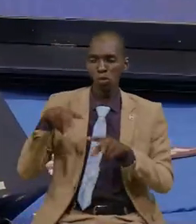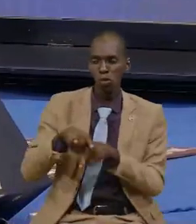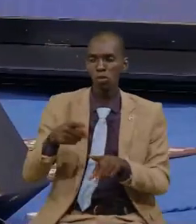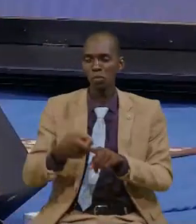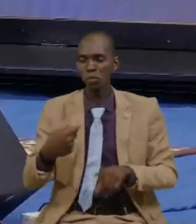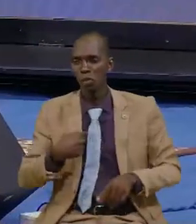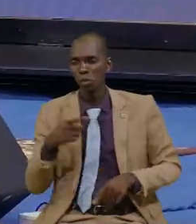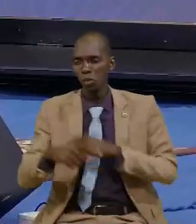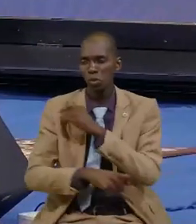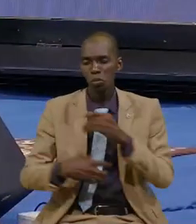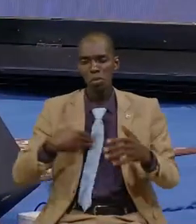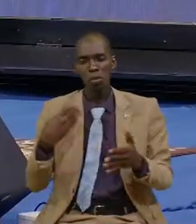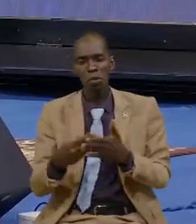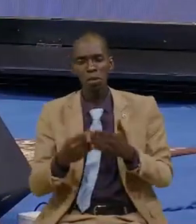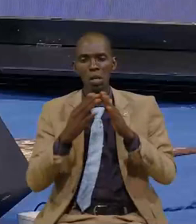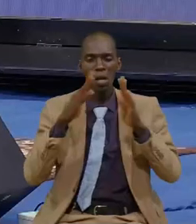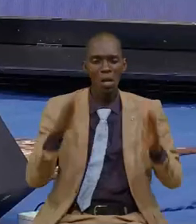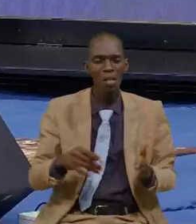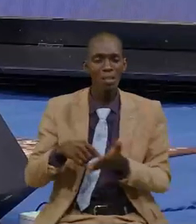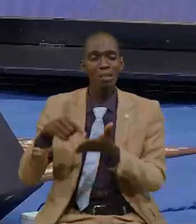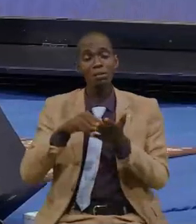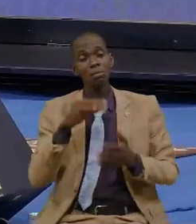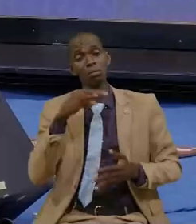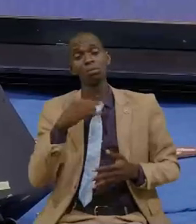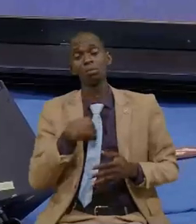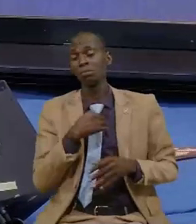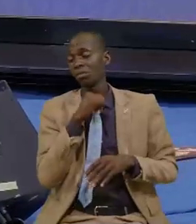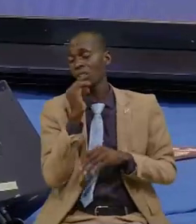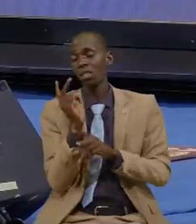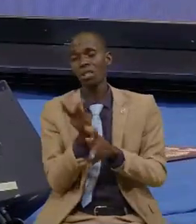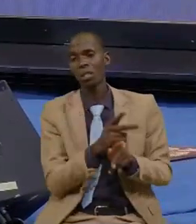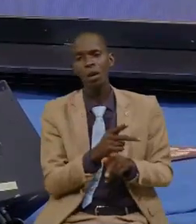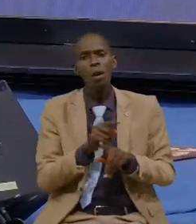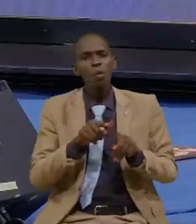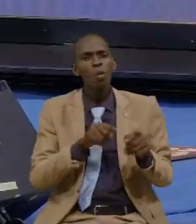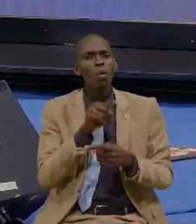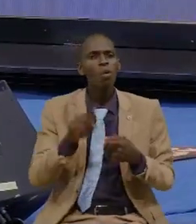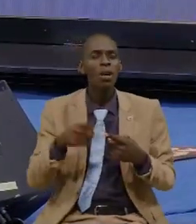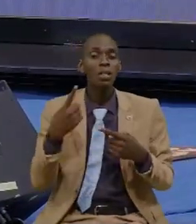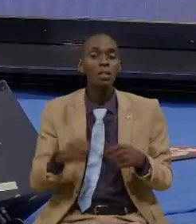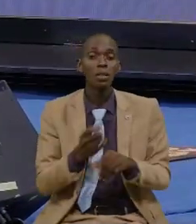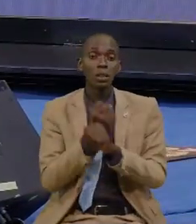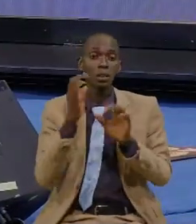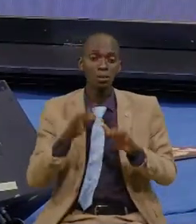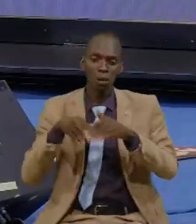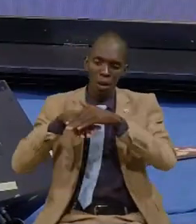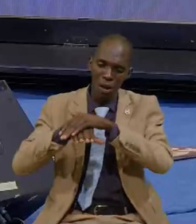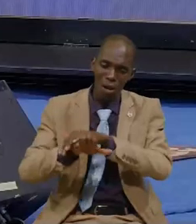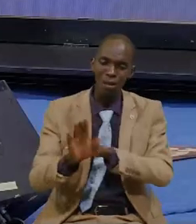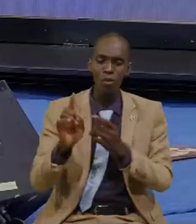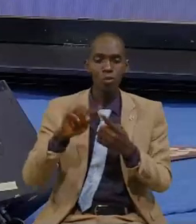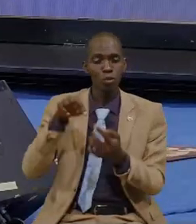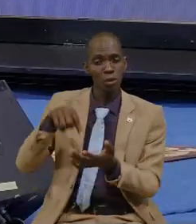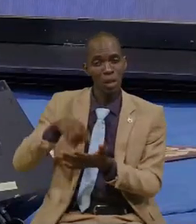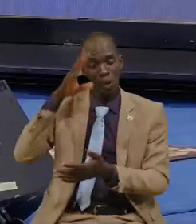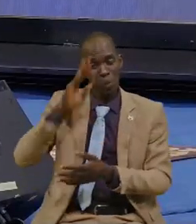ravi. Tu as ravi mon terrain, tu as ravi ceci, cela. Il ne s'en souciait pas, mais lorsque le Sauveur est entré